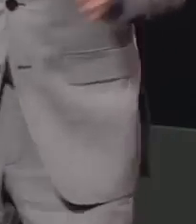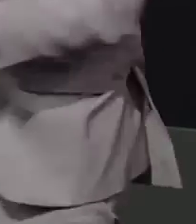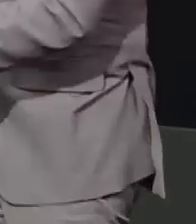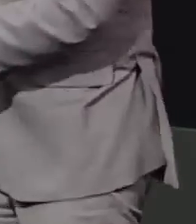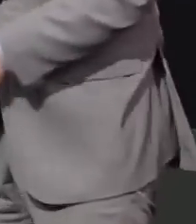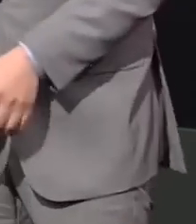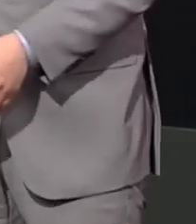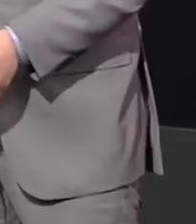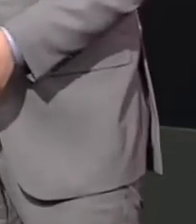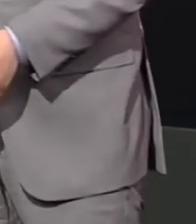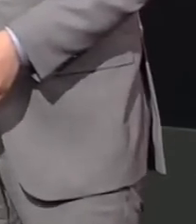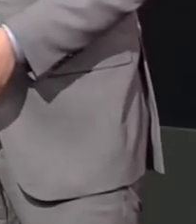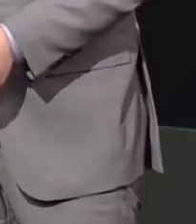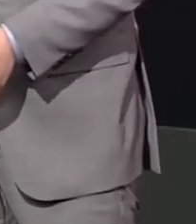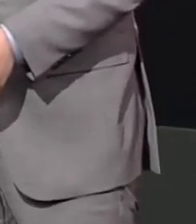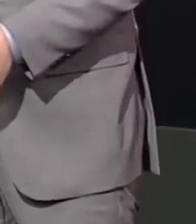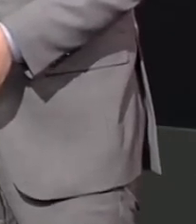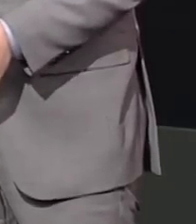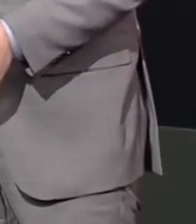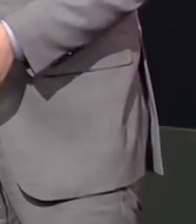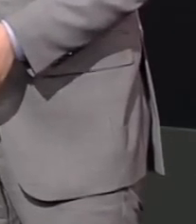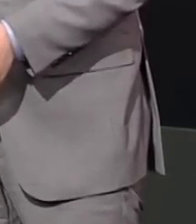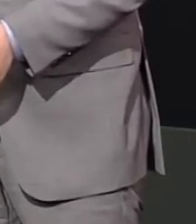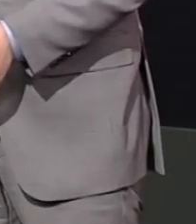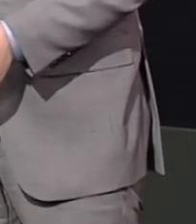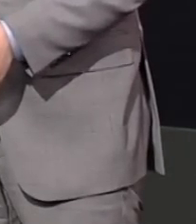안 끝났습니다 이거 눌러주세요